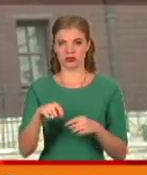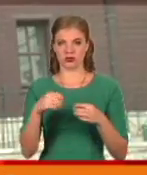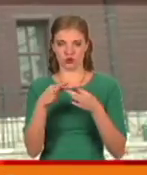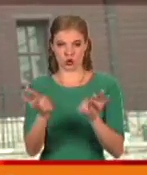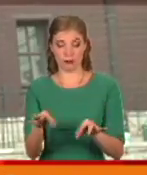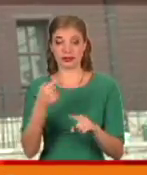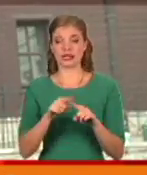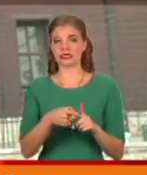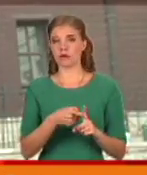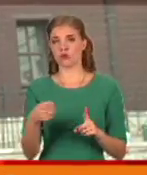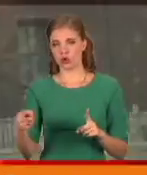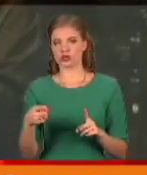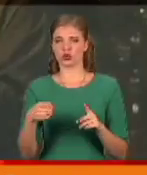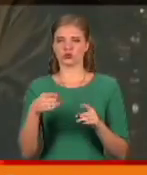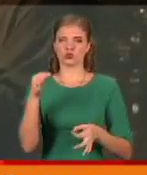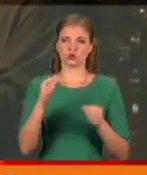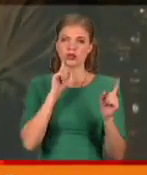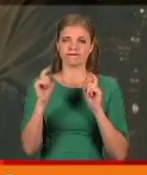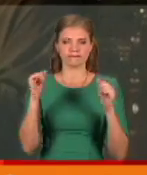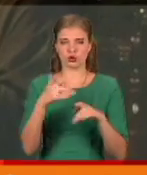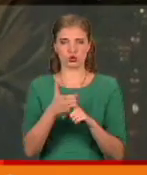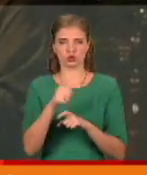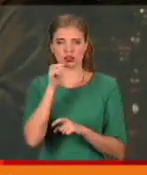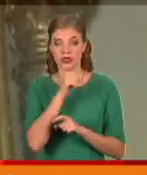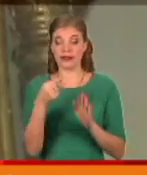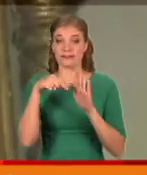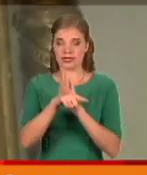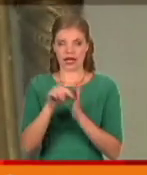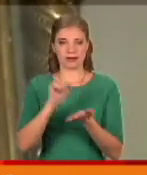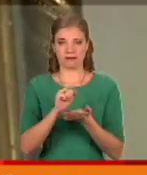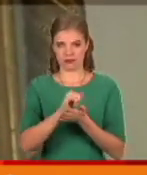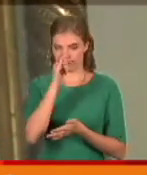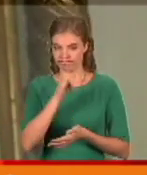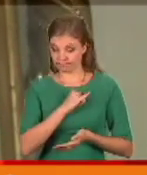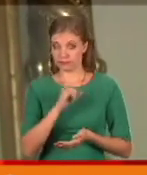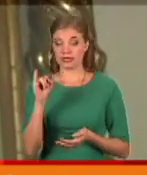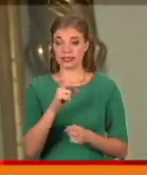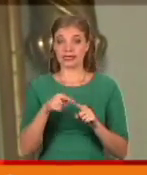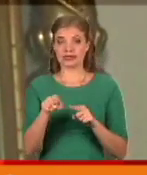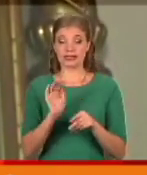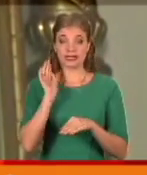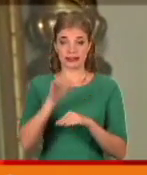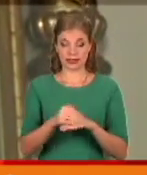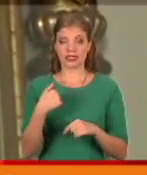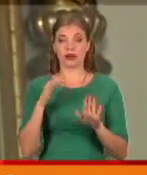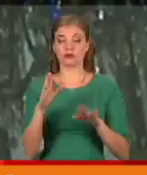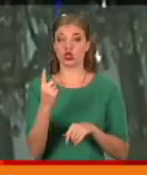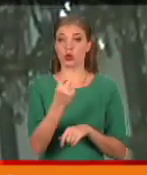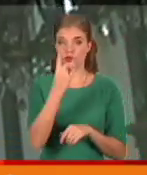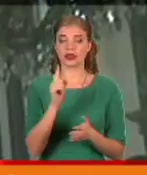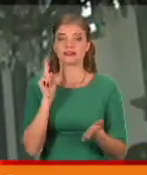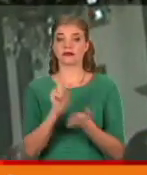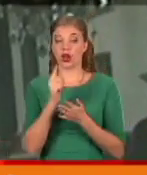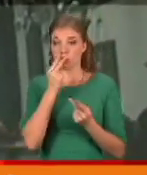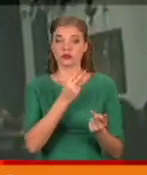Томоса. Загалом вся процедура Синоду дуже засекречена. Всередину пресу не пропускають. І за цілий день нам тільки один раз